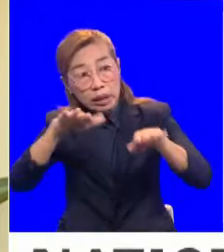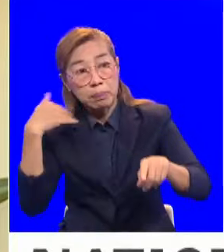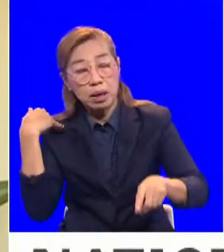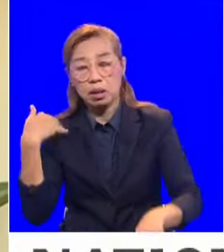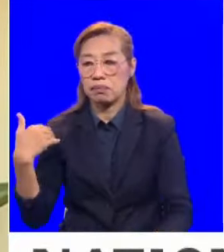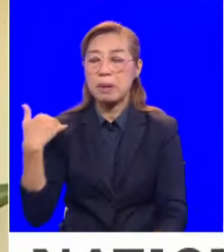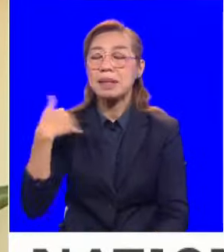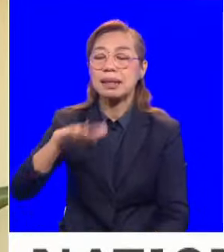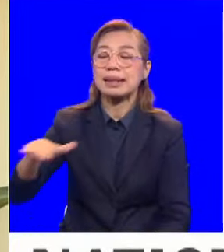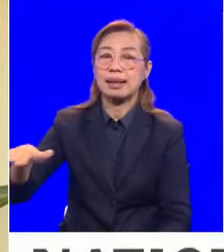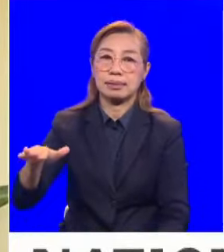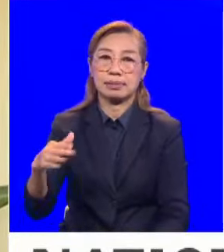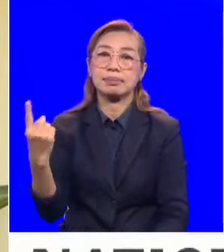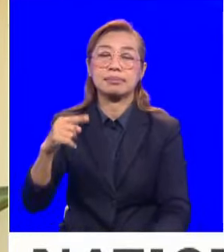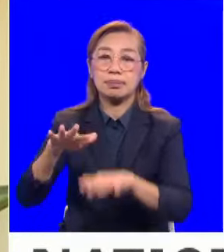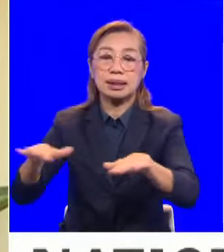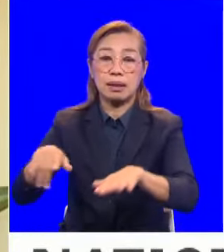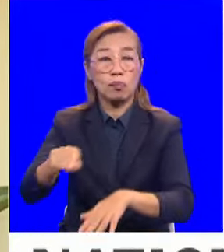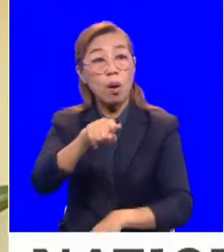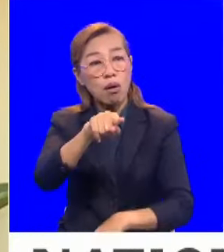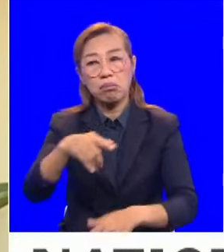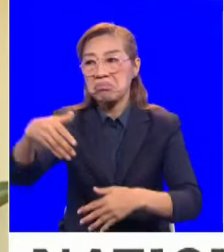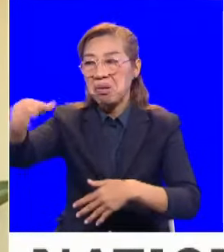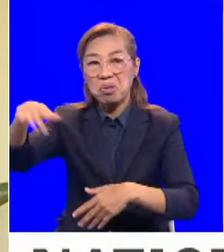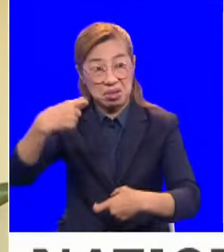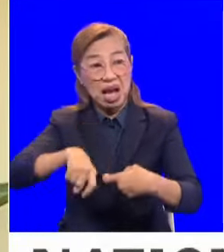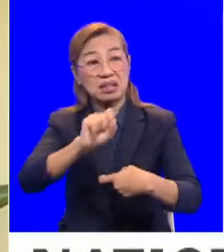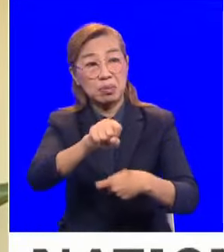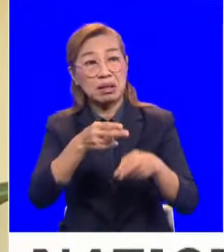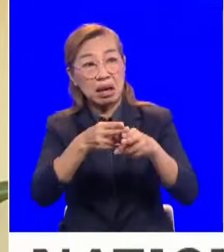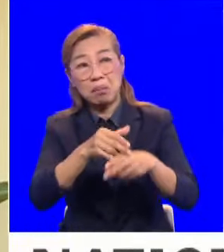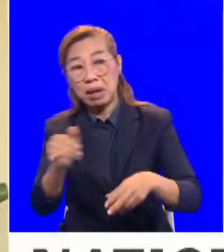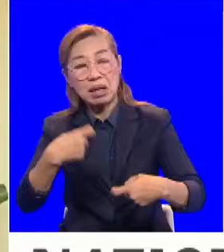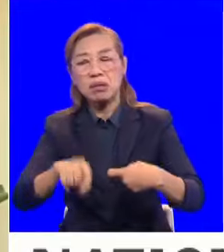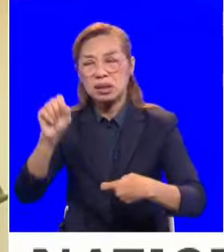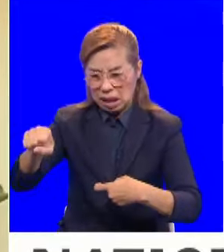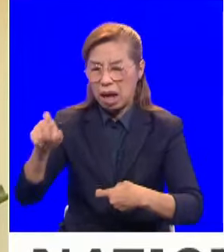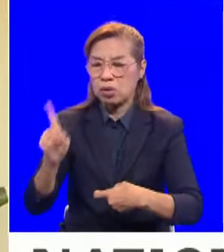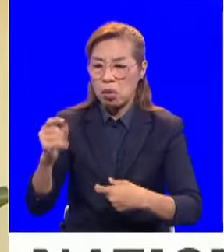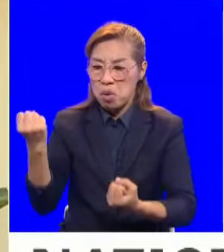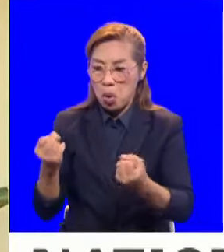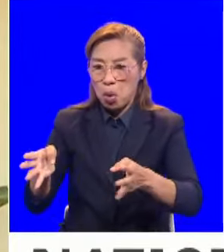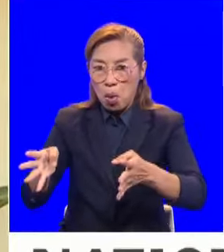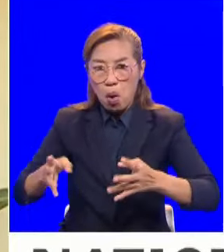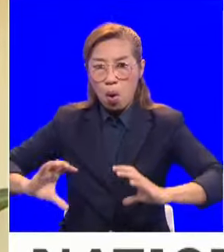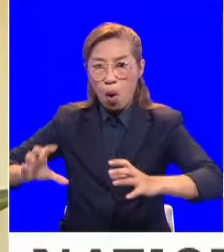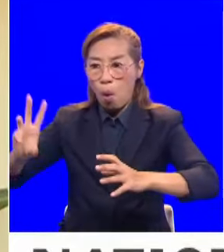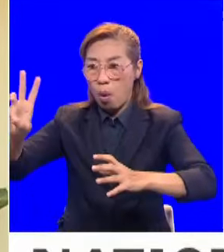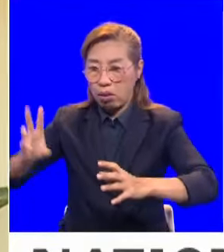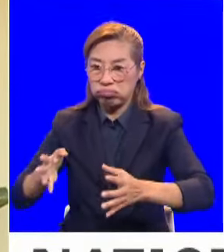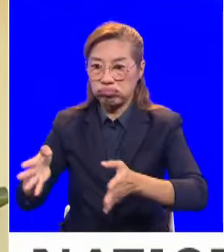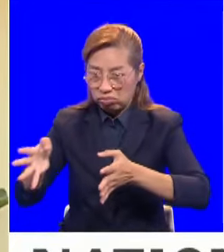ะเด็กครับ อ๋อมีเฉพาะเด็กซึ่งถ้าออกไปก็ลำบากเมื่อออกไปเอง ใช่ใช่ต้องมีรถ6 ล้อครับ อ๋อต้องมีรถ